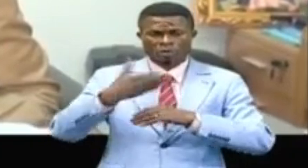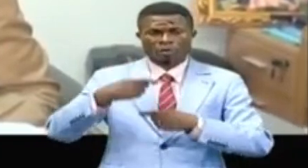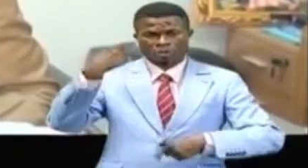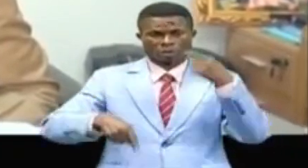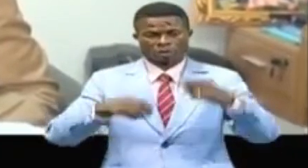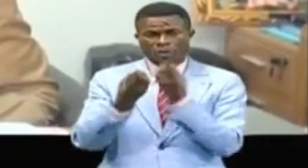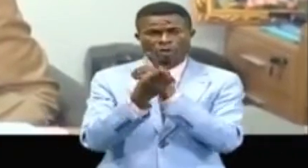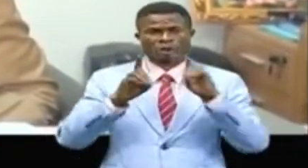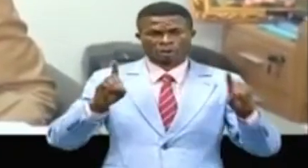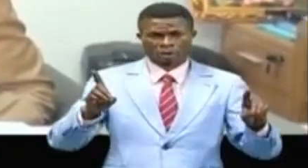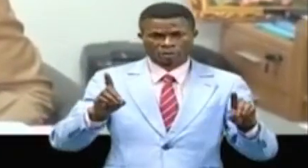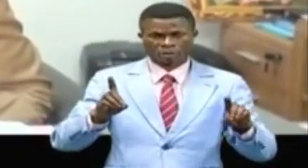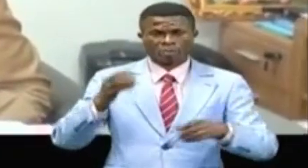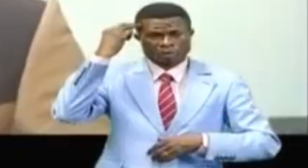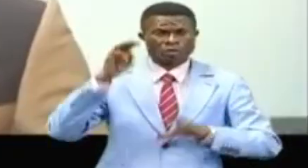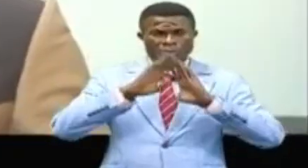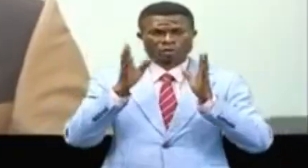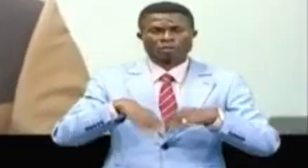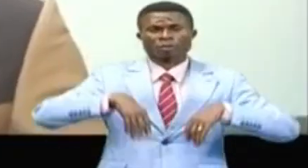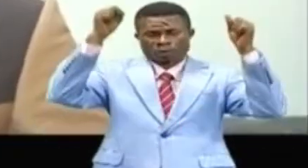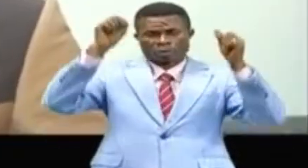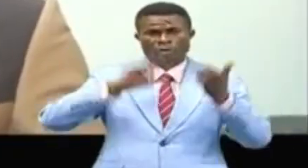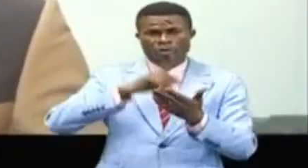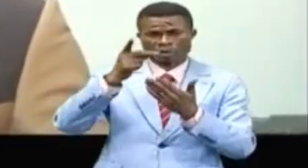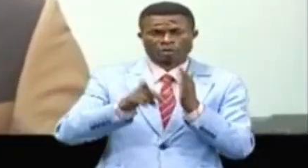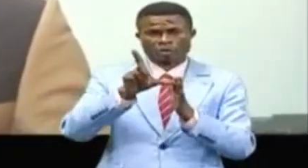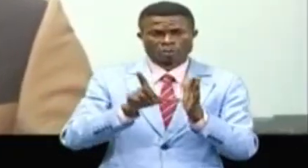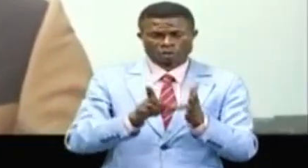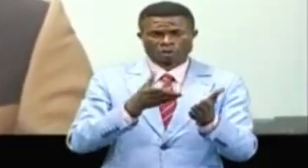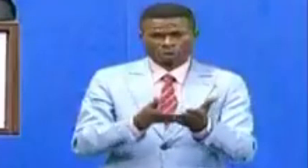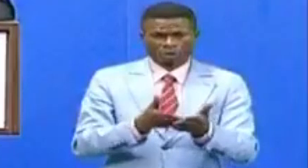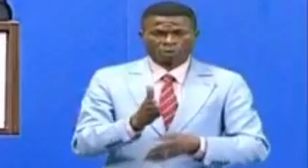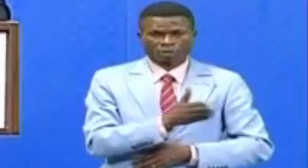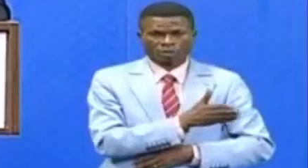et délibération, le Conseil a adopté ces projets de décret.